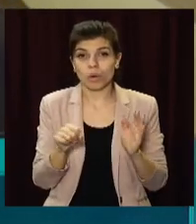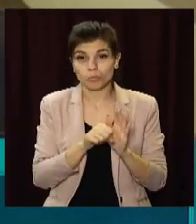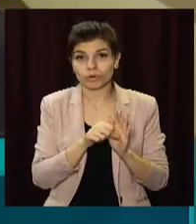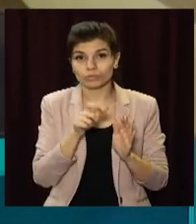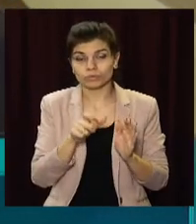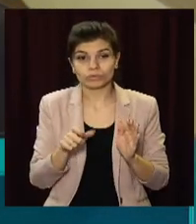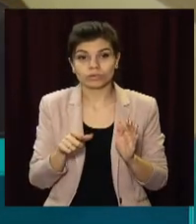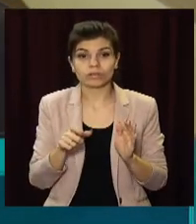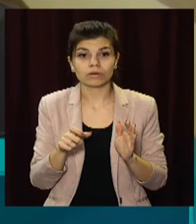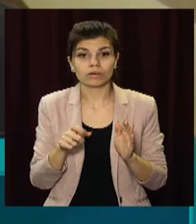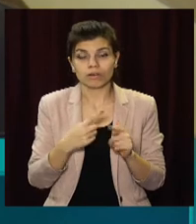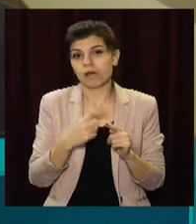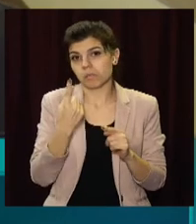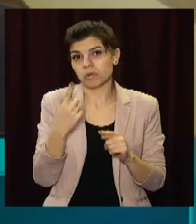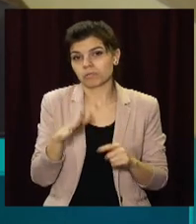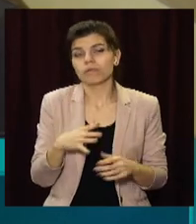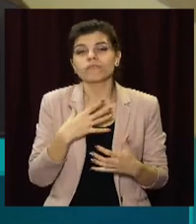бы у нас на першому місці.